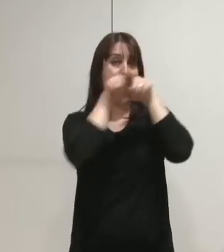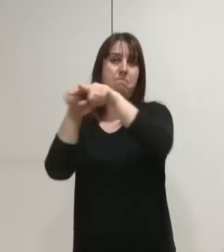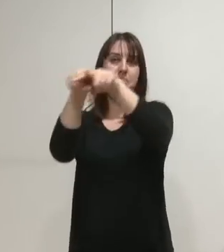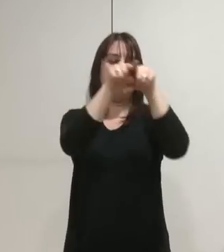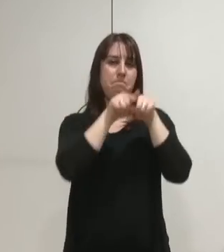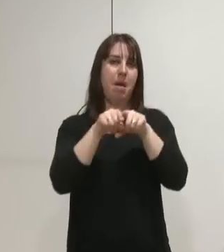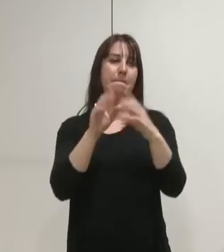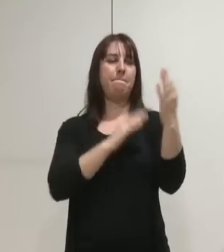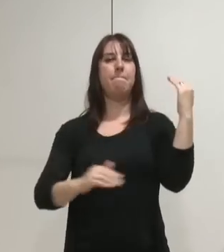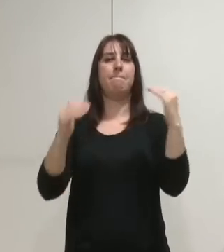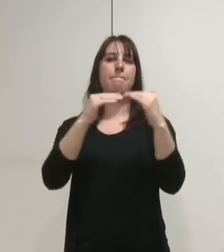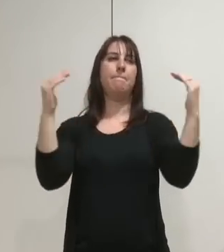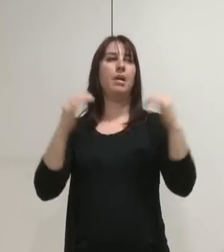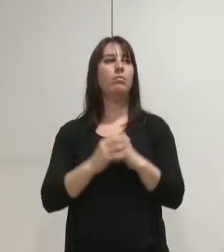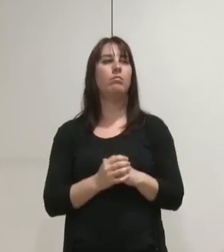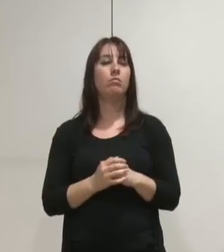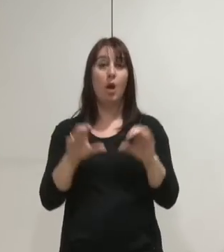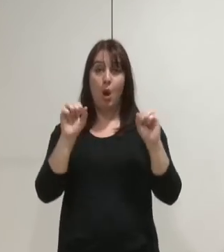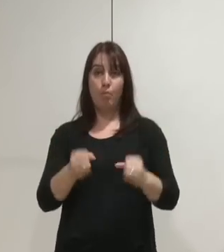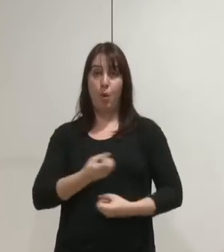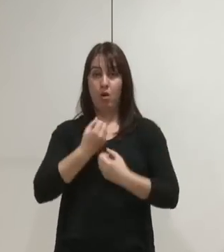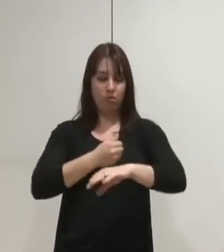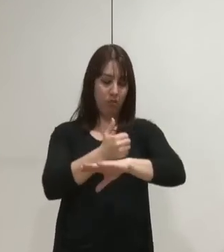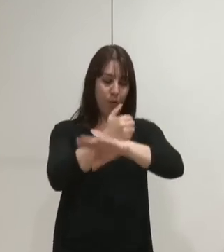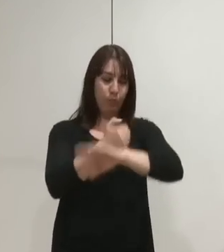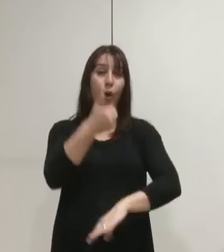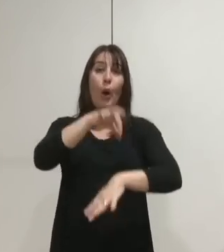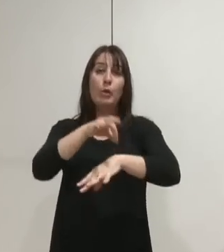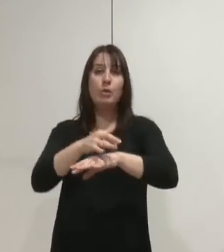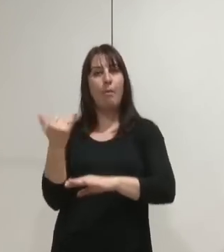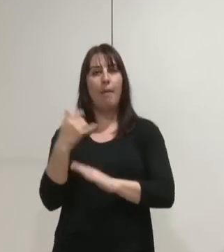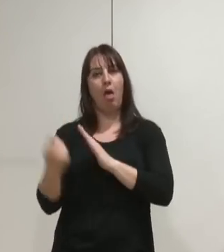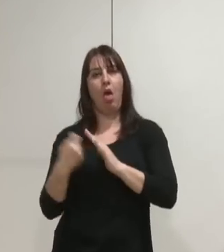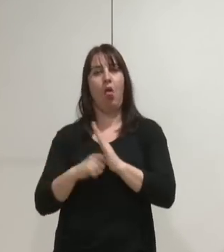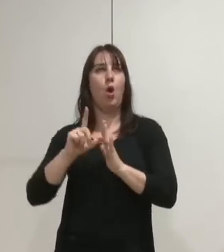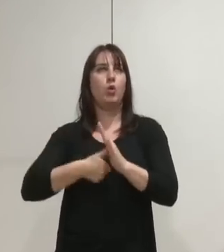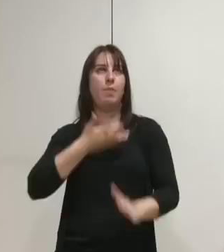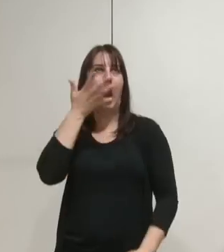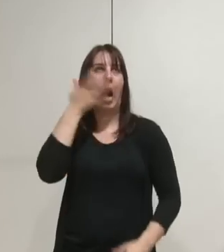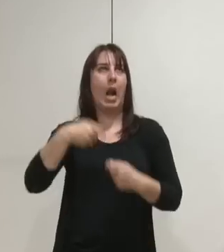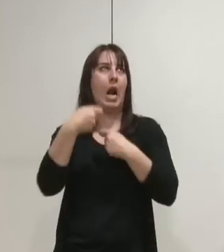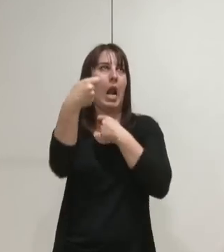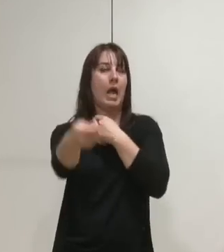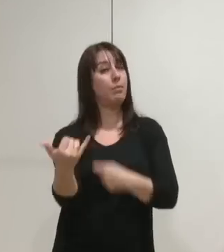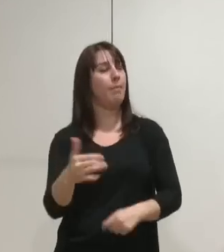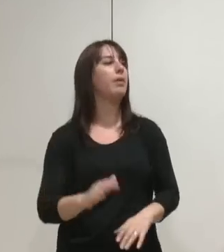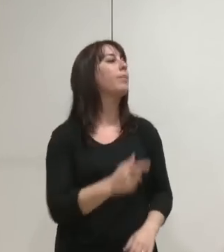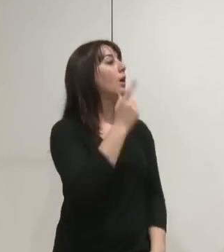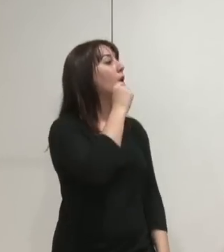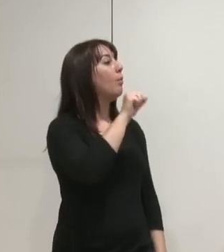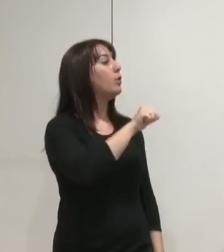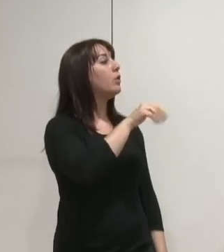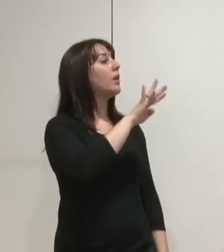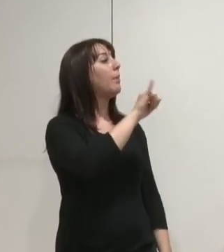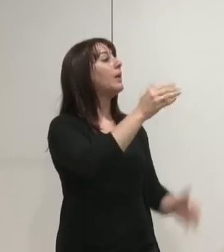et on peut exprimer cela en une minute sans reboucler pendant une demi-heure chaque fois sur les sur les mêmes questions monsieur Sabri